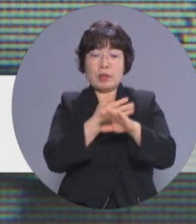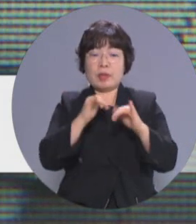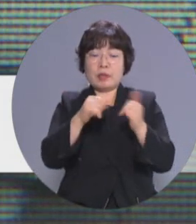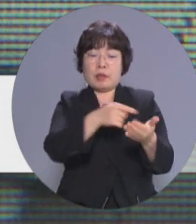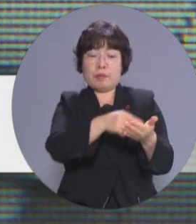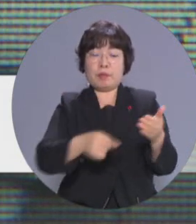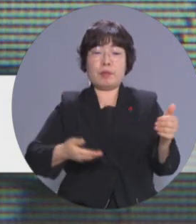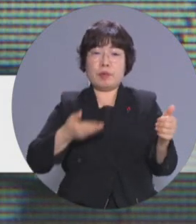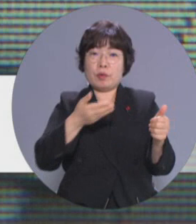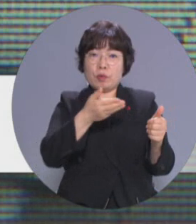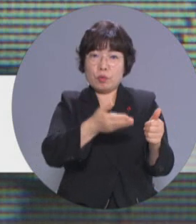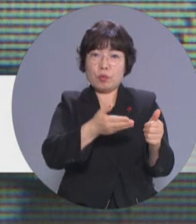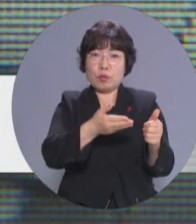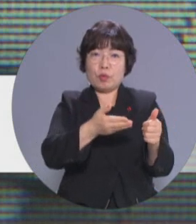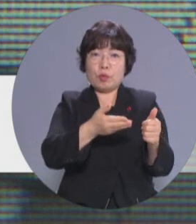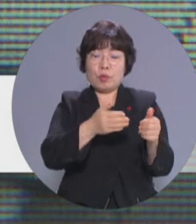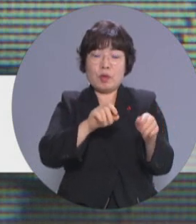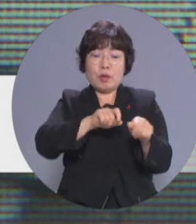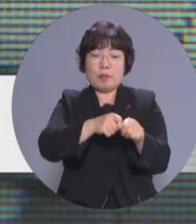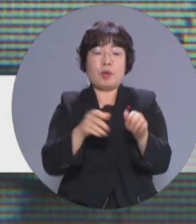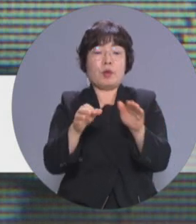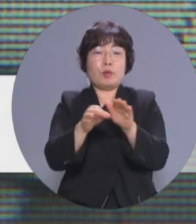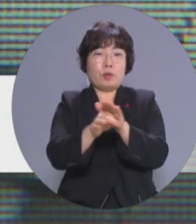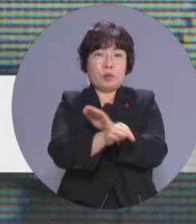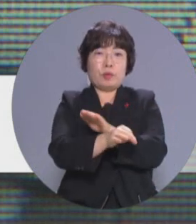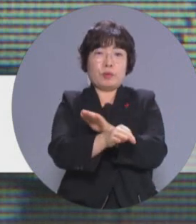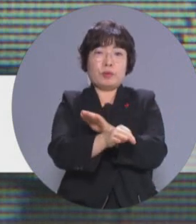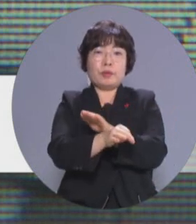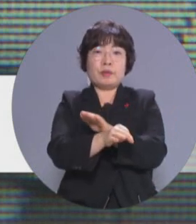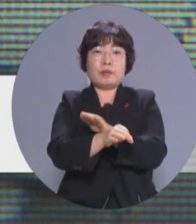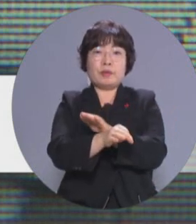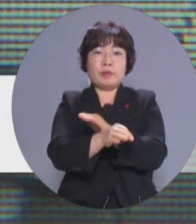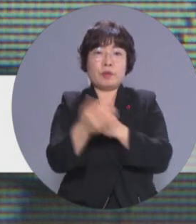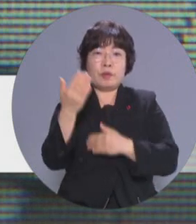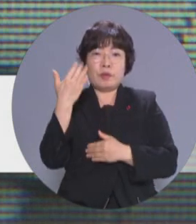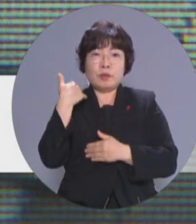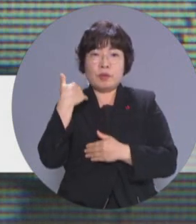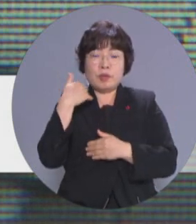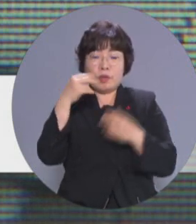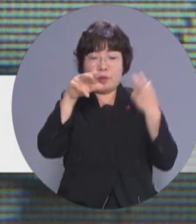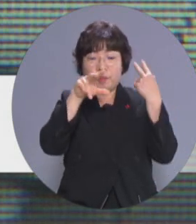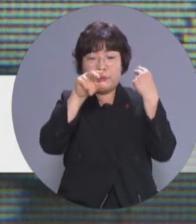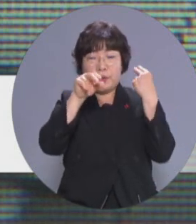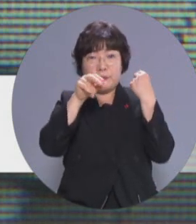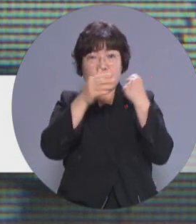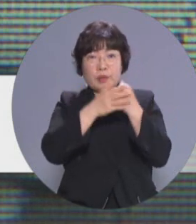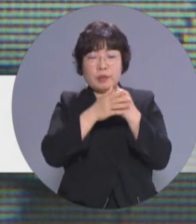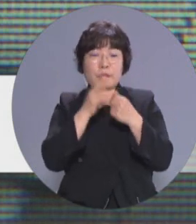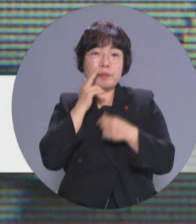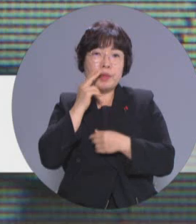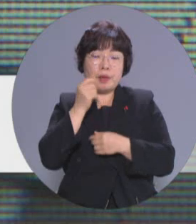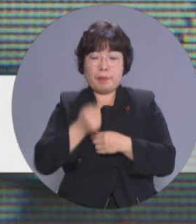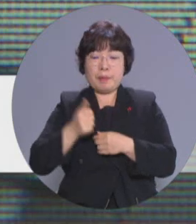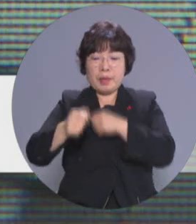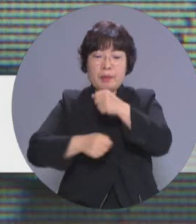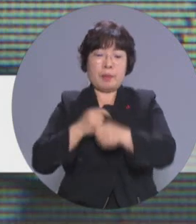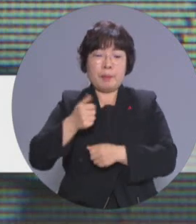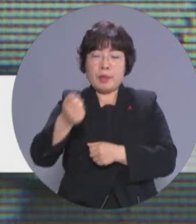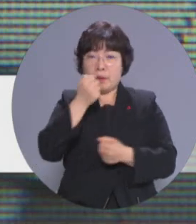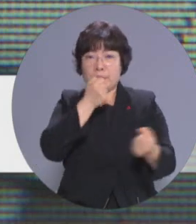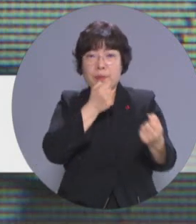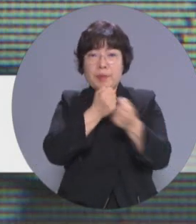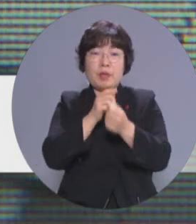사람들에게 피해를 줄 뿐만 아니라 과태료 부과 대상인데요. 최근 블랙박스를 통한 담배꽁초 무단 투기